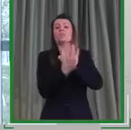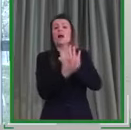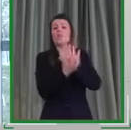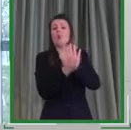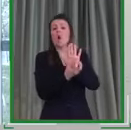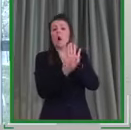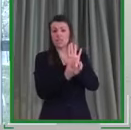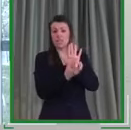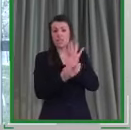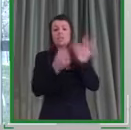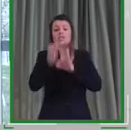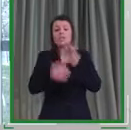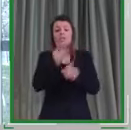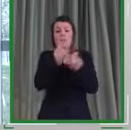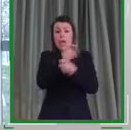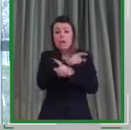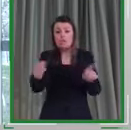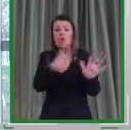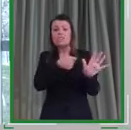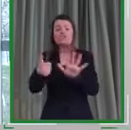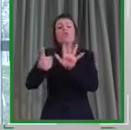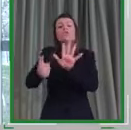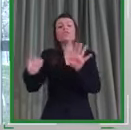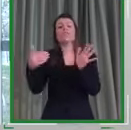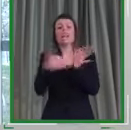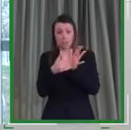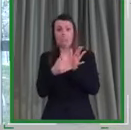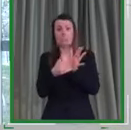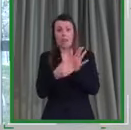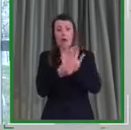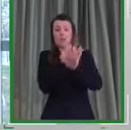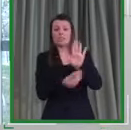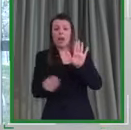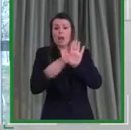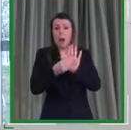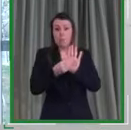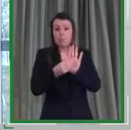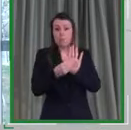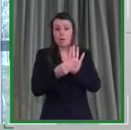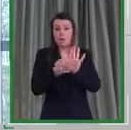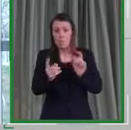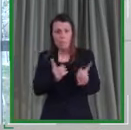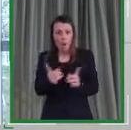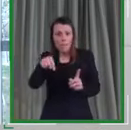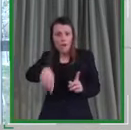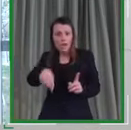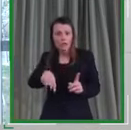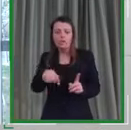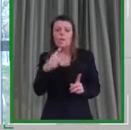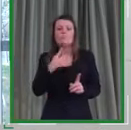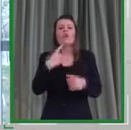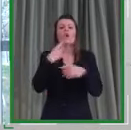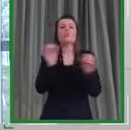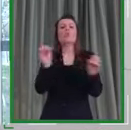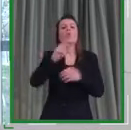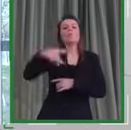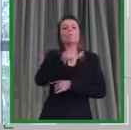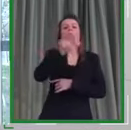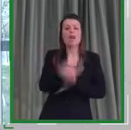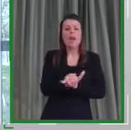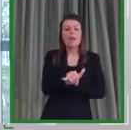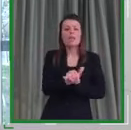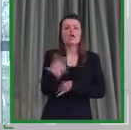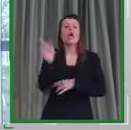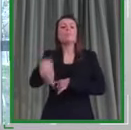persone hanno scaricato questa applicazione è in questo momento la più scaricata sia su google play che su sulla